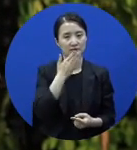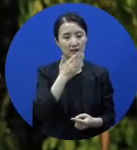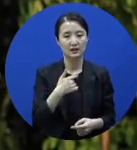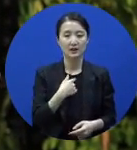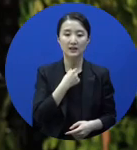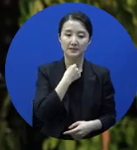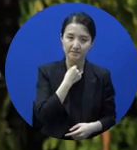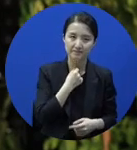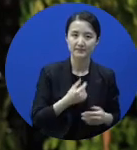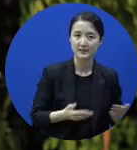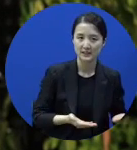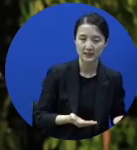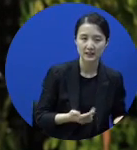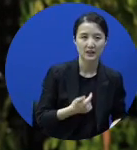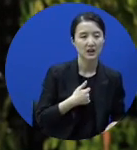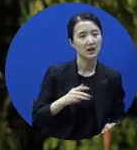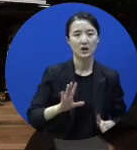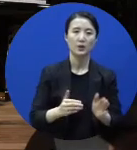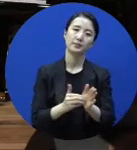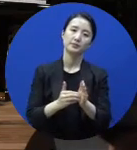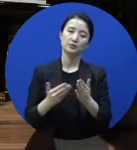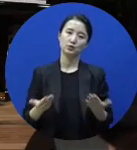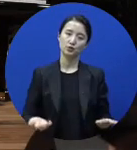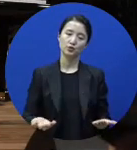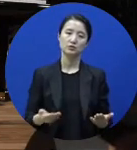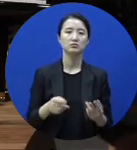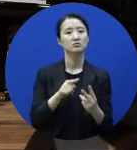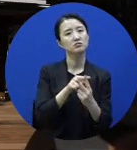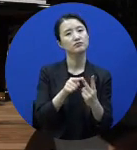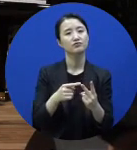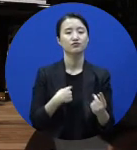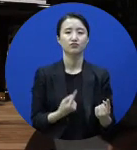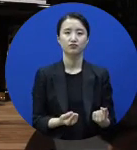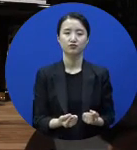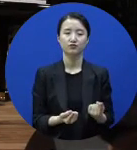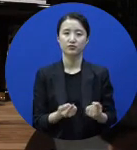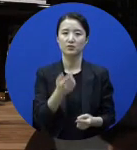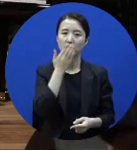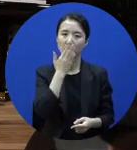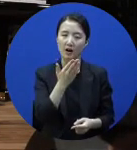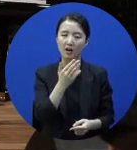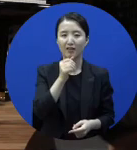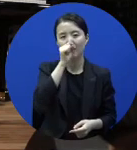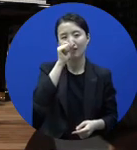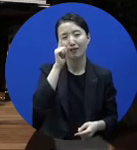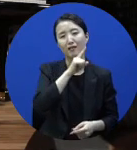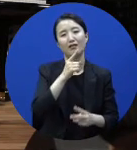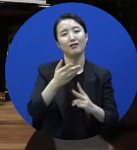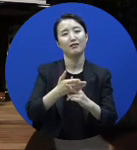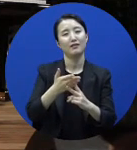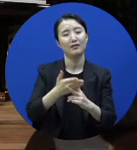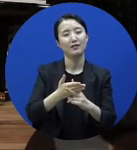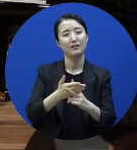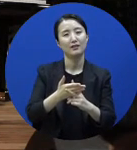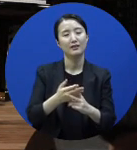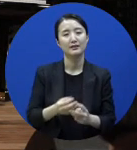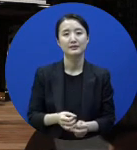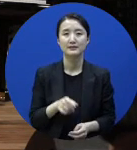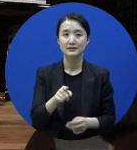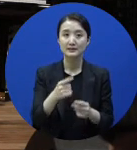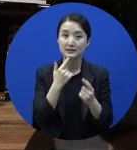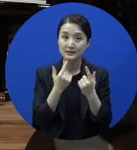할 수 있는 기간을 만들 수 있다고 생각이 됩니다. 그래서 그런 것들을 계속 반복적으로 진행을 하다